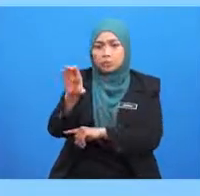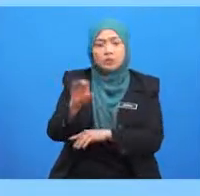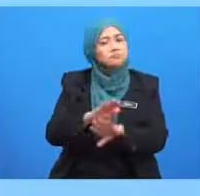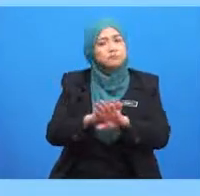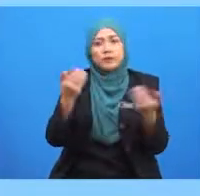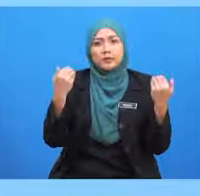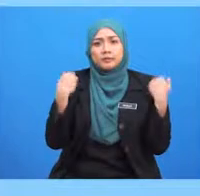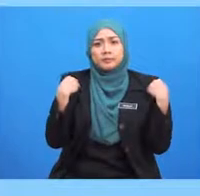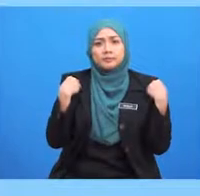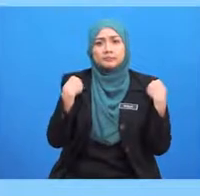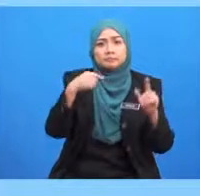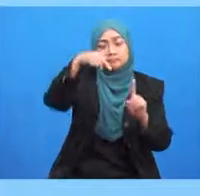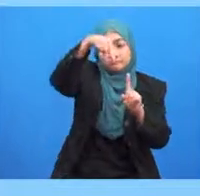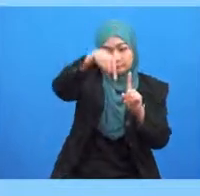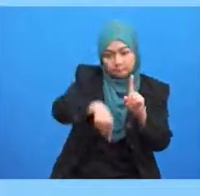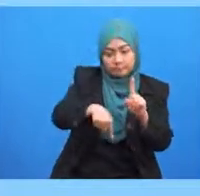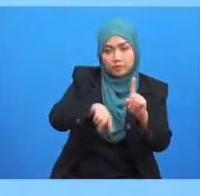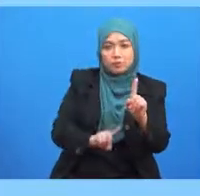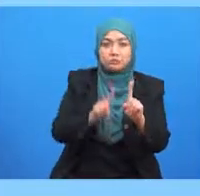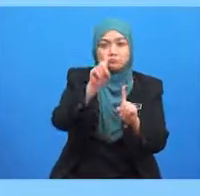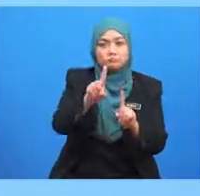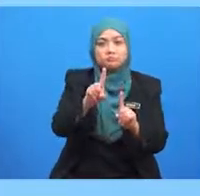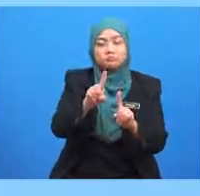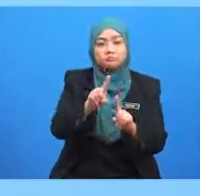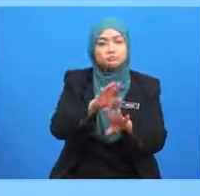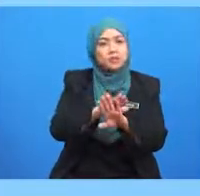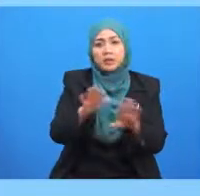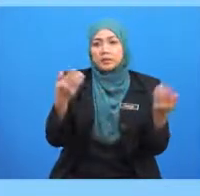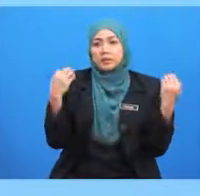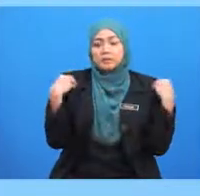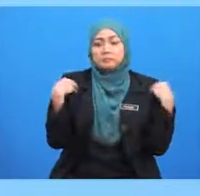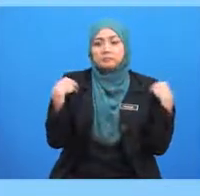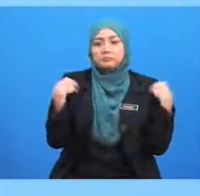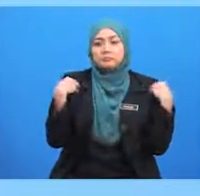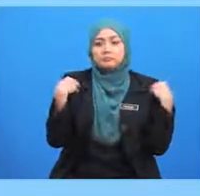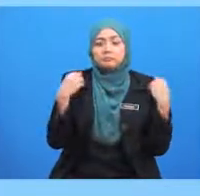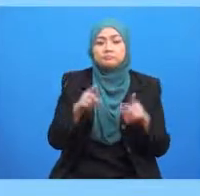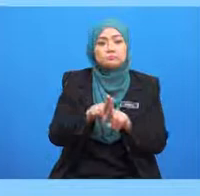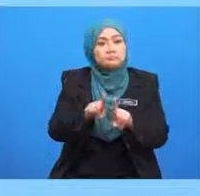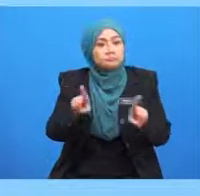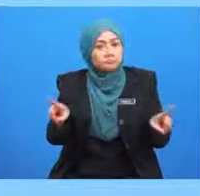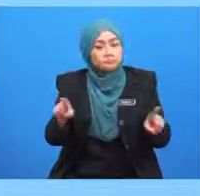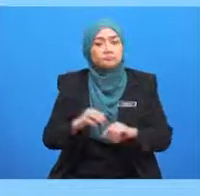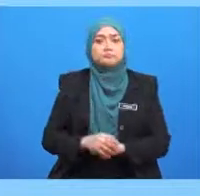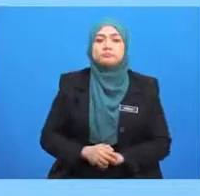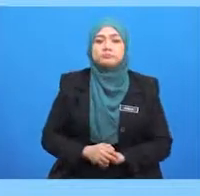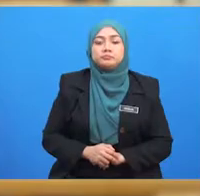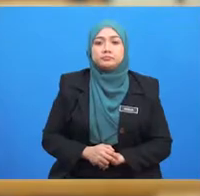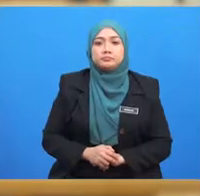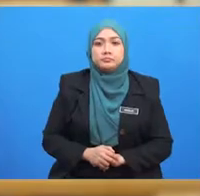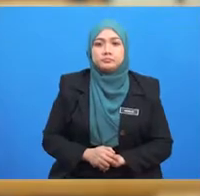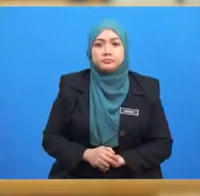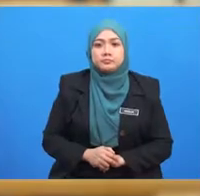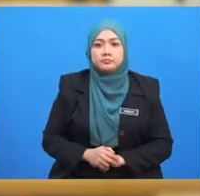penurunan berbanding tahun untuk lebih jelas tentang penggunaan harus membuat